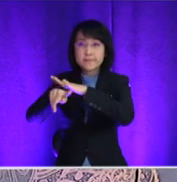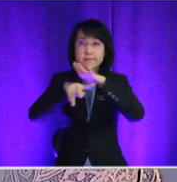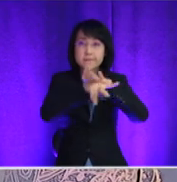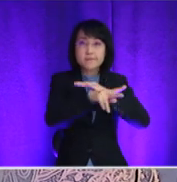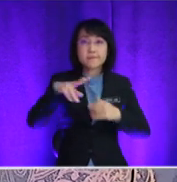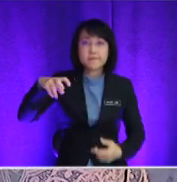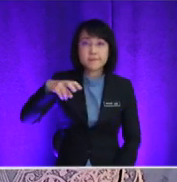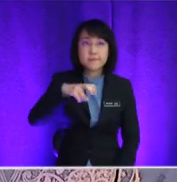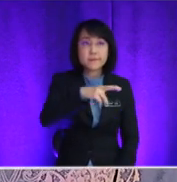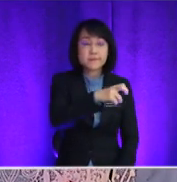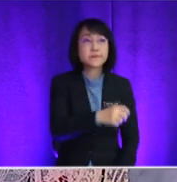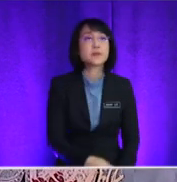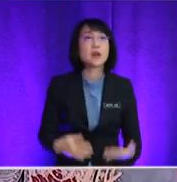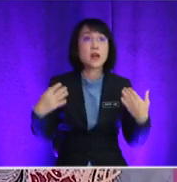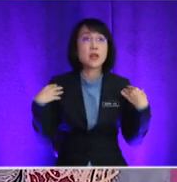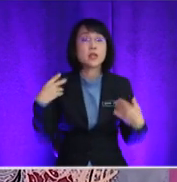penyedia makanan